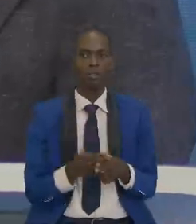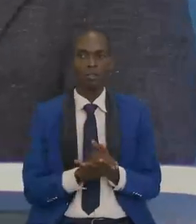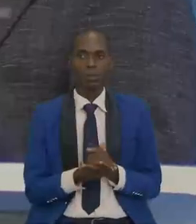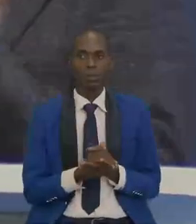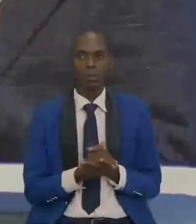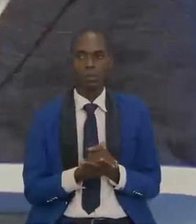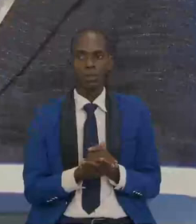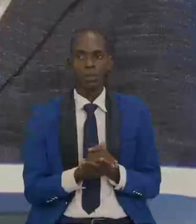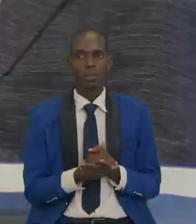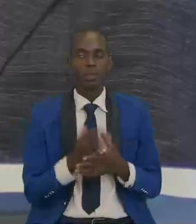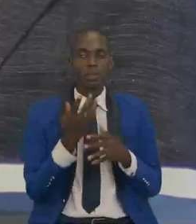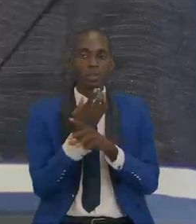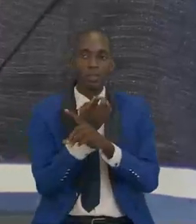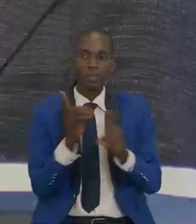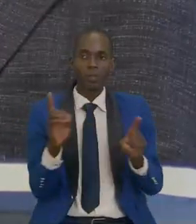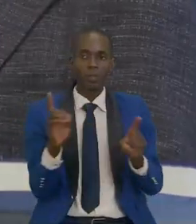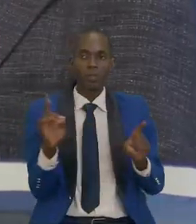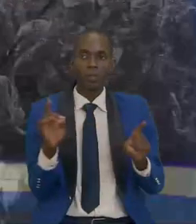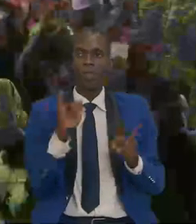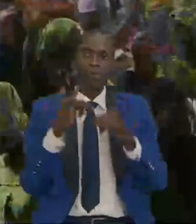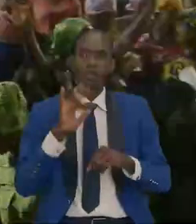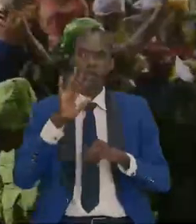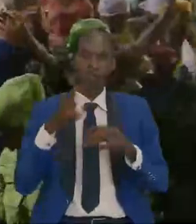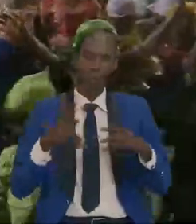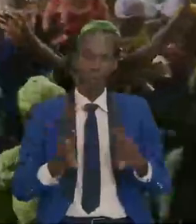La guérison vous parviendra.